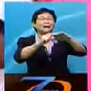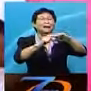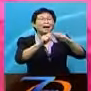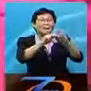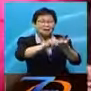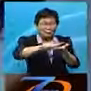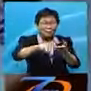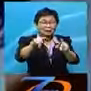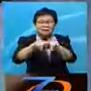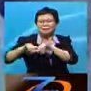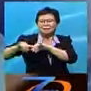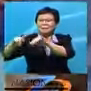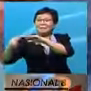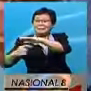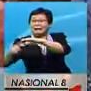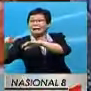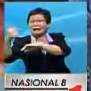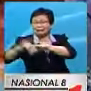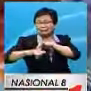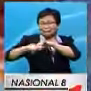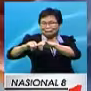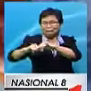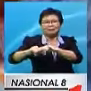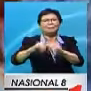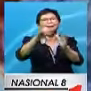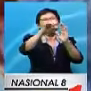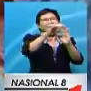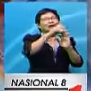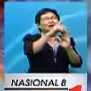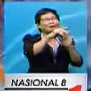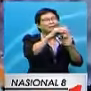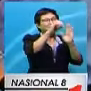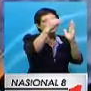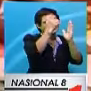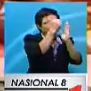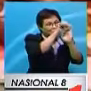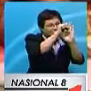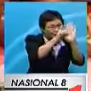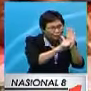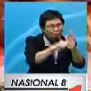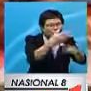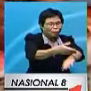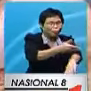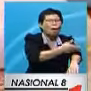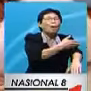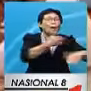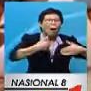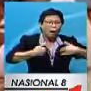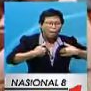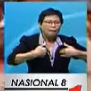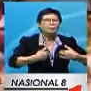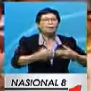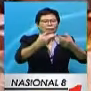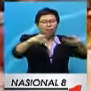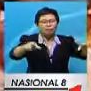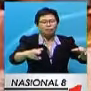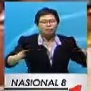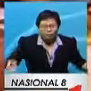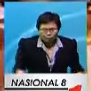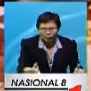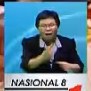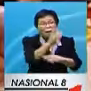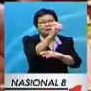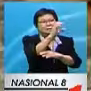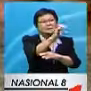yang lain, pihaknya turut menambah baik silibus pembelajaran. Datuk Seri Ismail sebelum itu menghadiri Majlis Perasmian Inisiatif